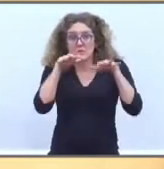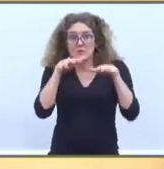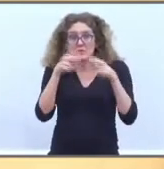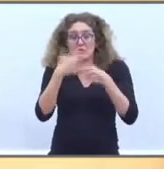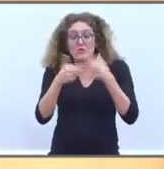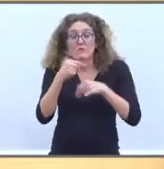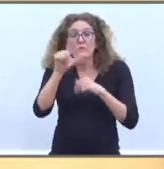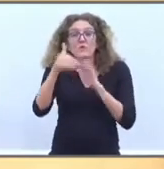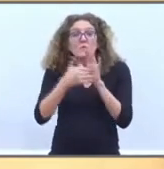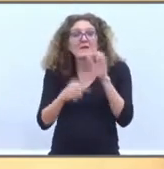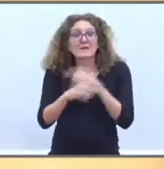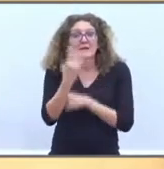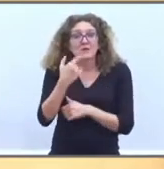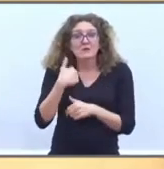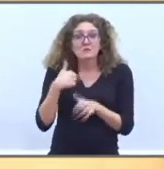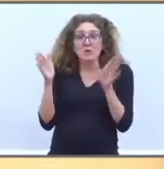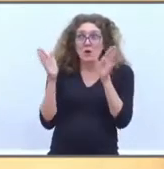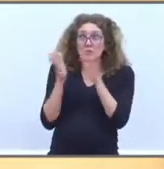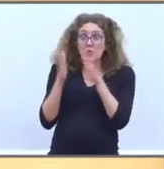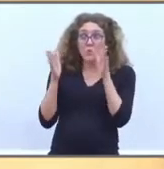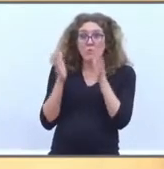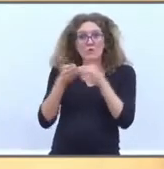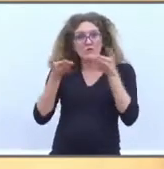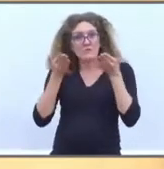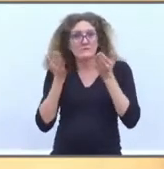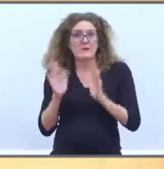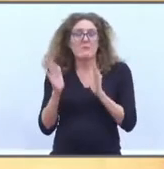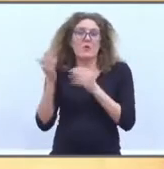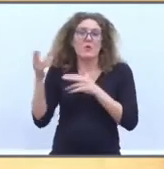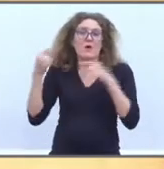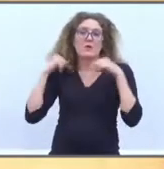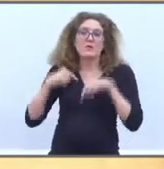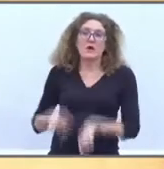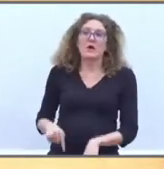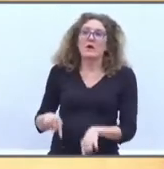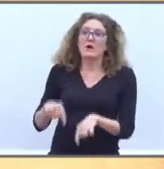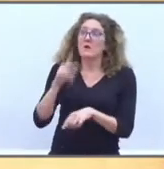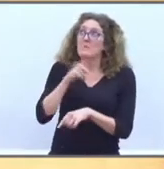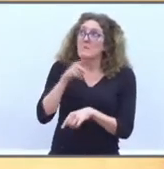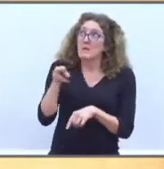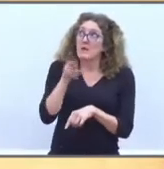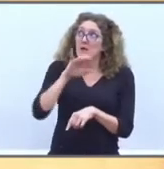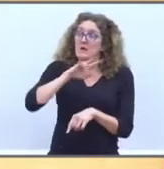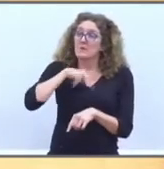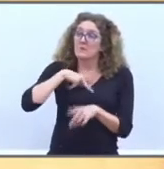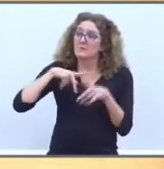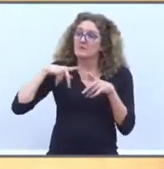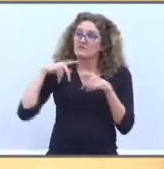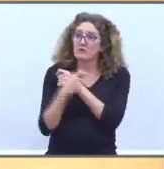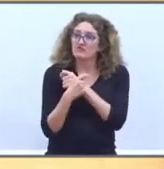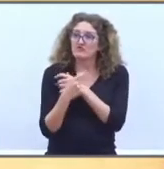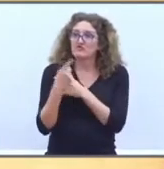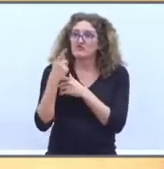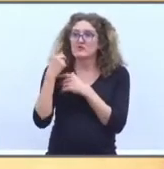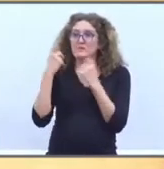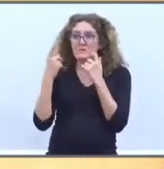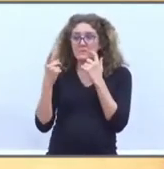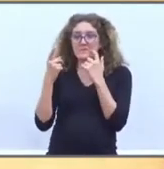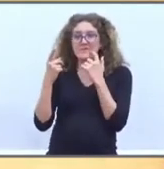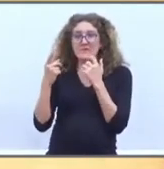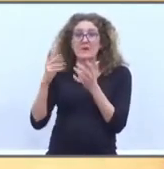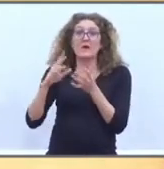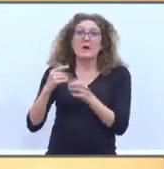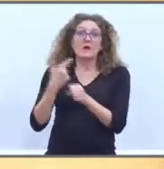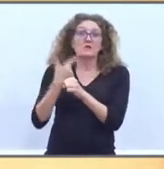novembre 2014, je demande formellement, officiellement, au service de l'État, la révision de mon PPRI. Cette demande est relayée en 2016,